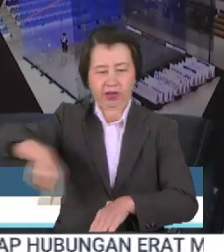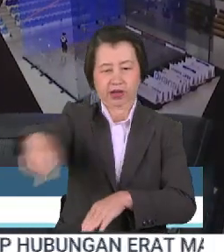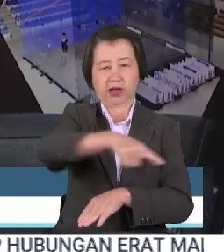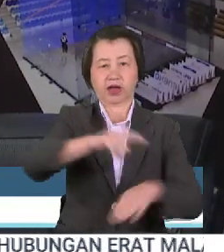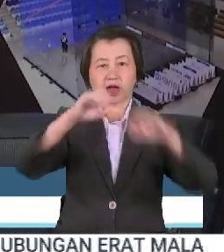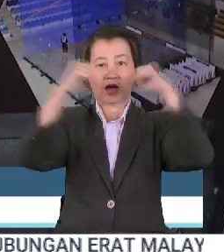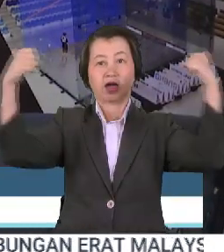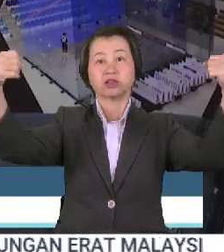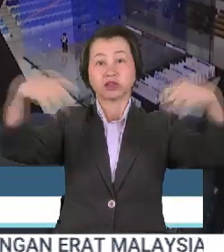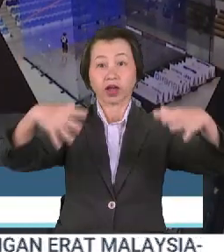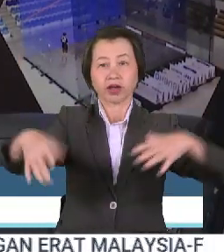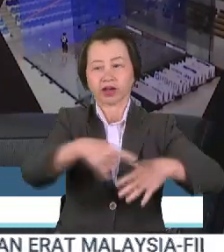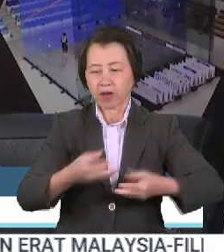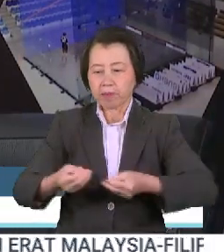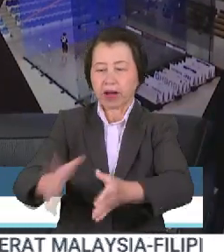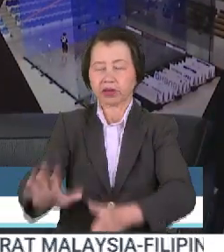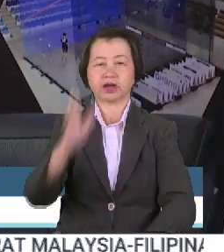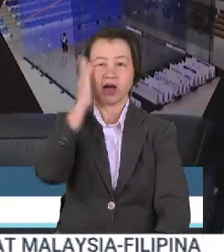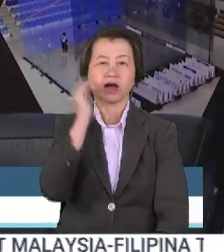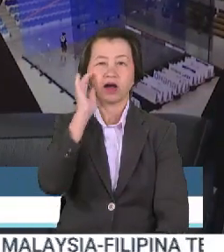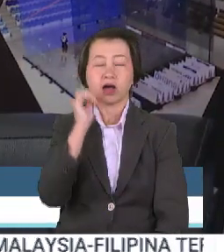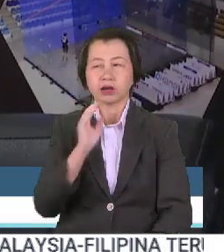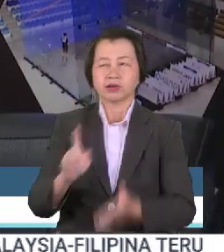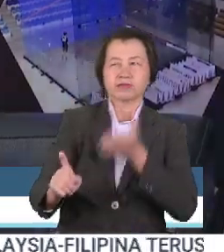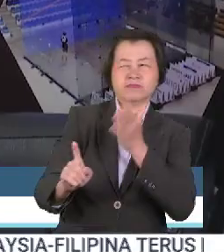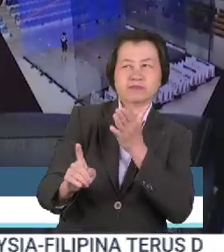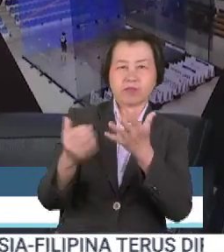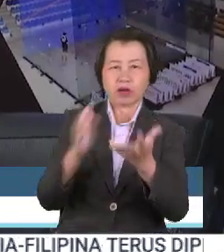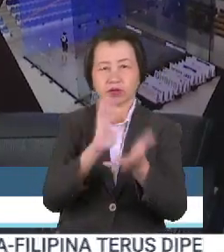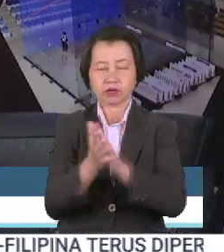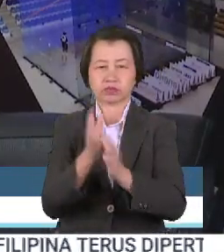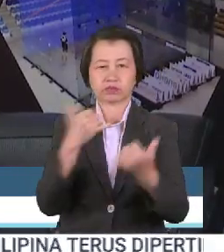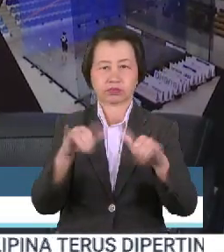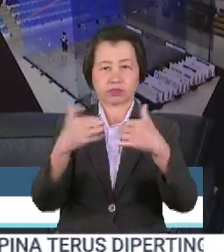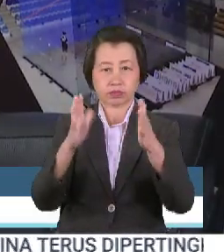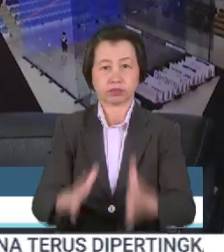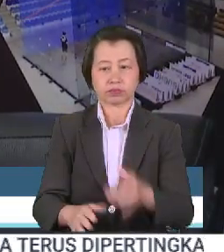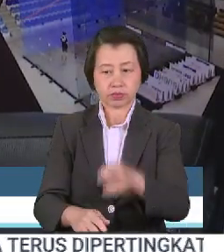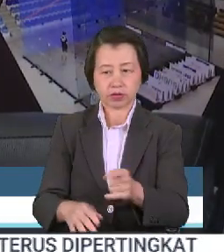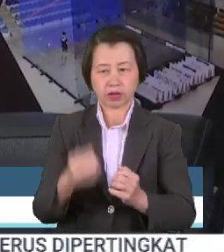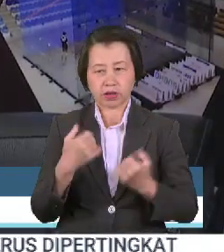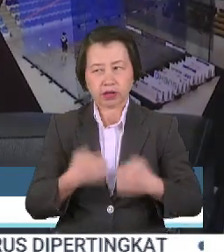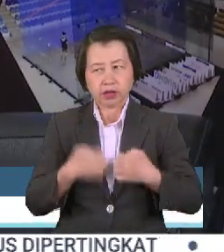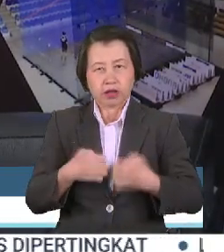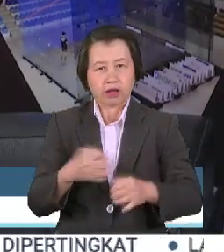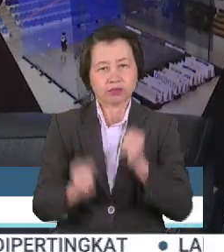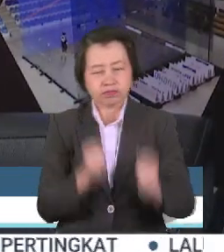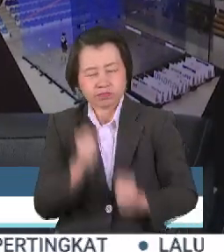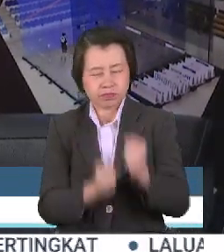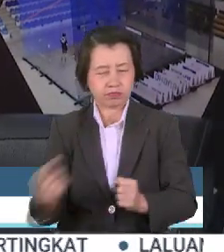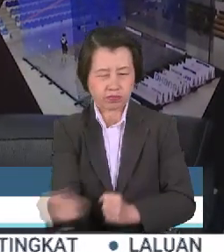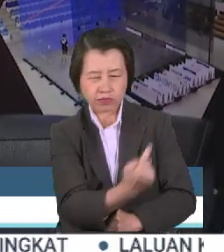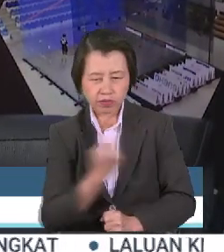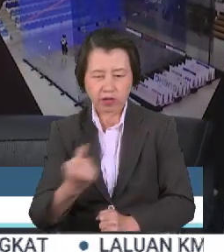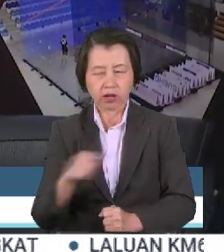Bukit Jalil, dia akan bagi mereka inspirasi untuk menjadi atlet. Mereka tahu, oh, ini adalah pengalaman